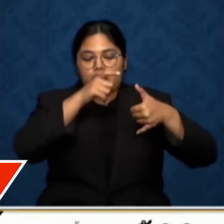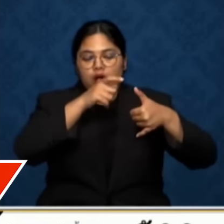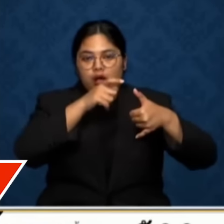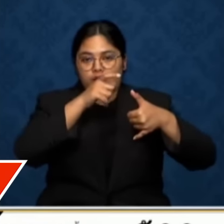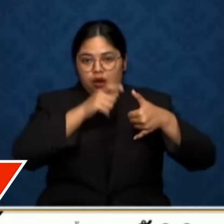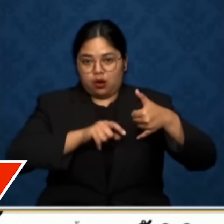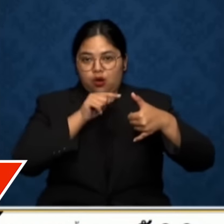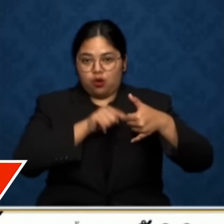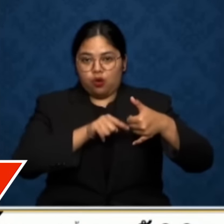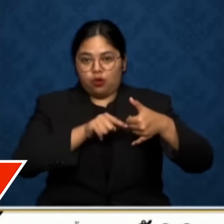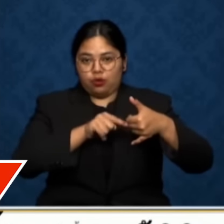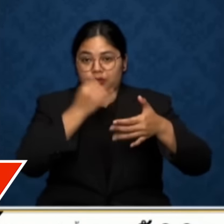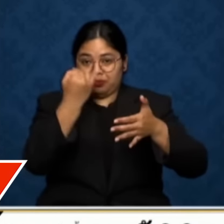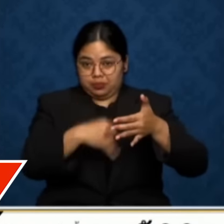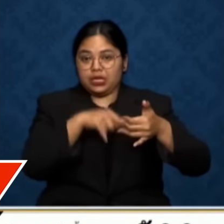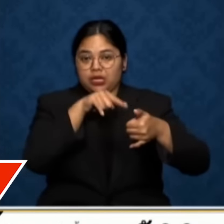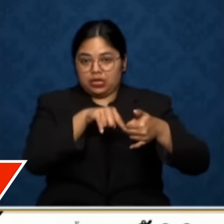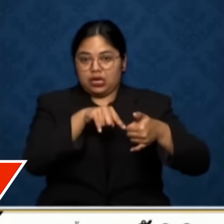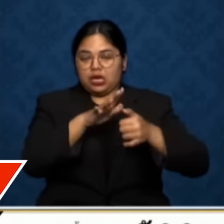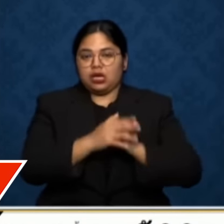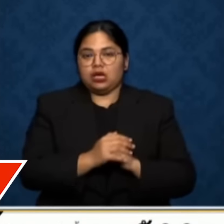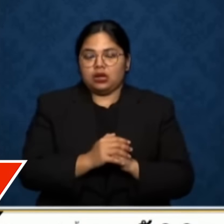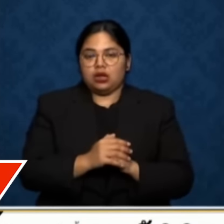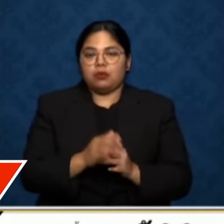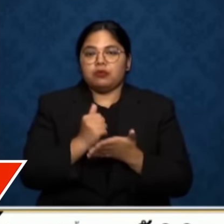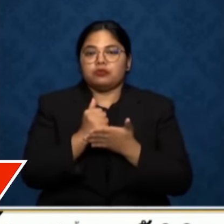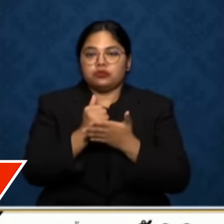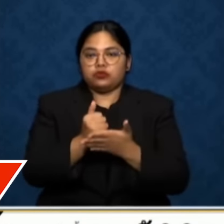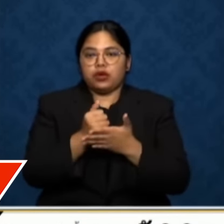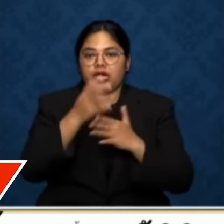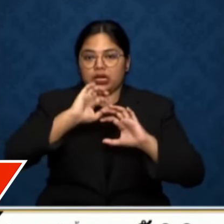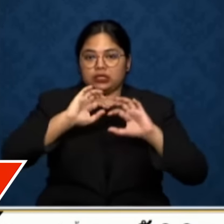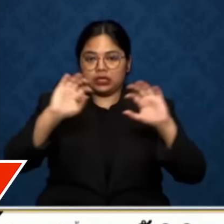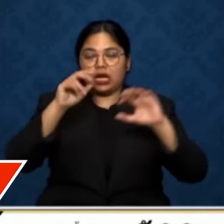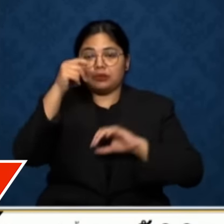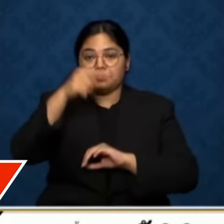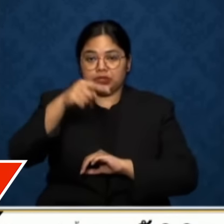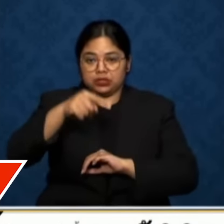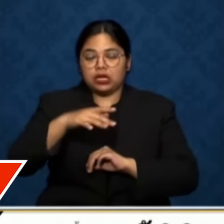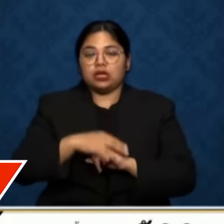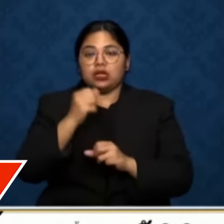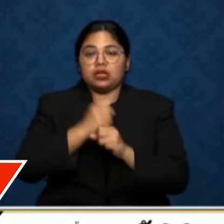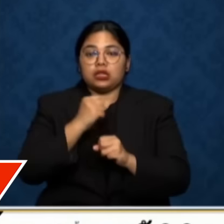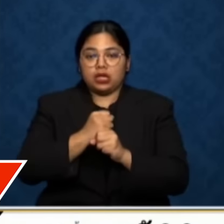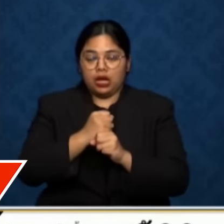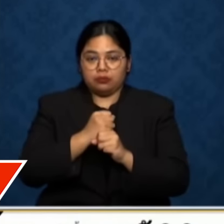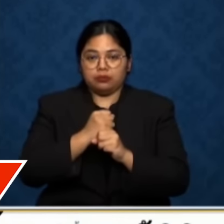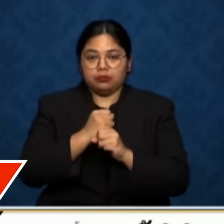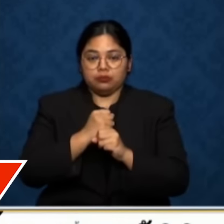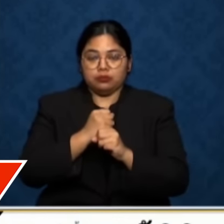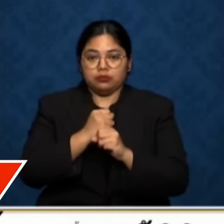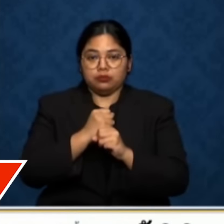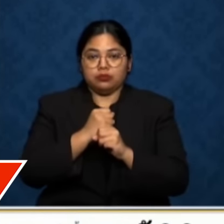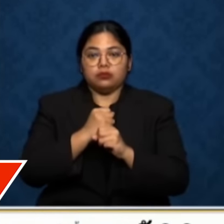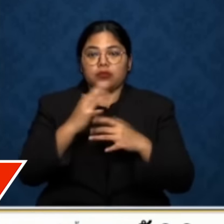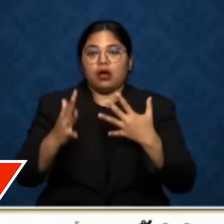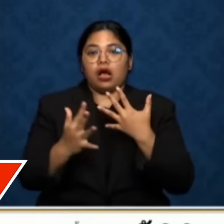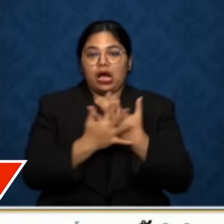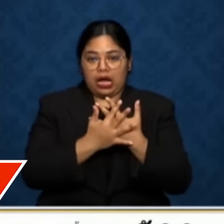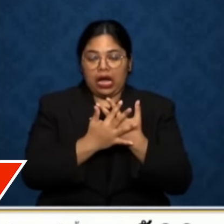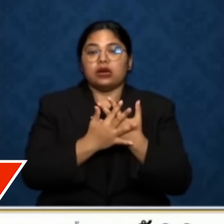ในกรณีที่ทำความชอบแก่ทางราชการเป็นพิเศษเนี่ยจะต้องเป็นเหตุที่ทำณขณะที่ถูกต้